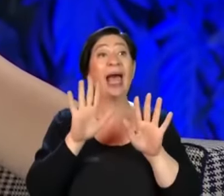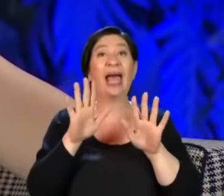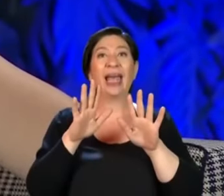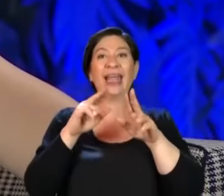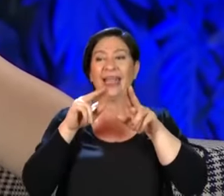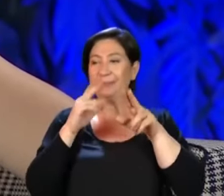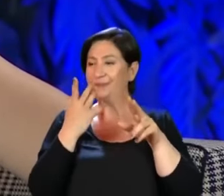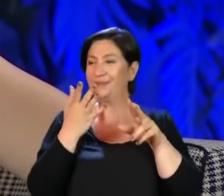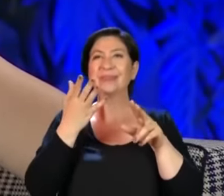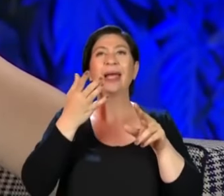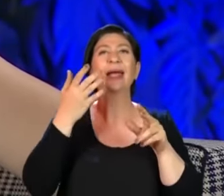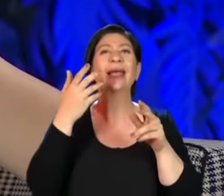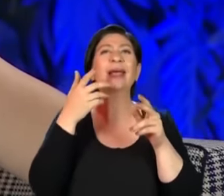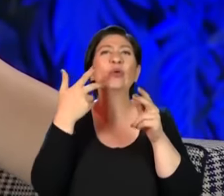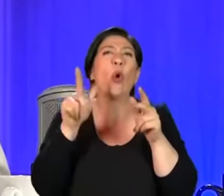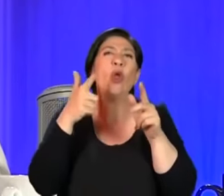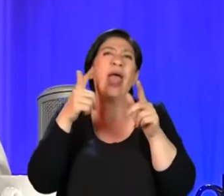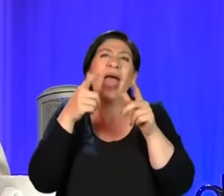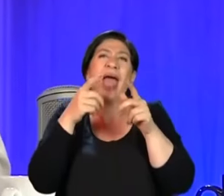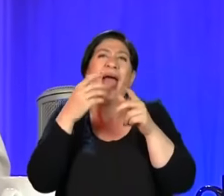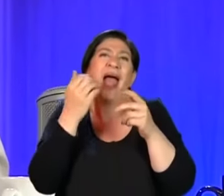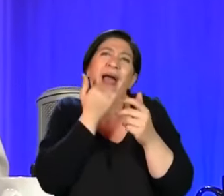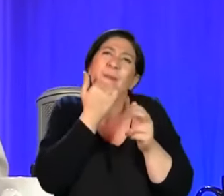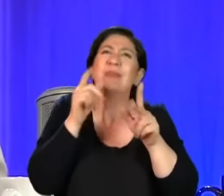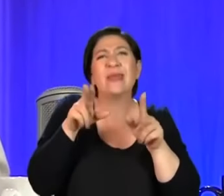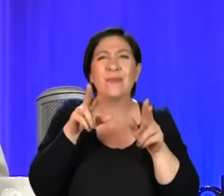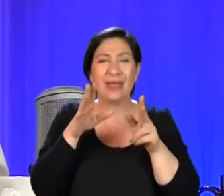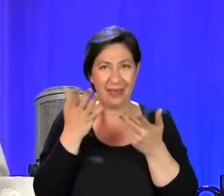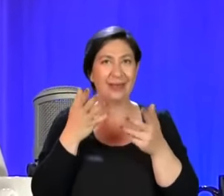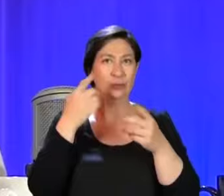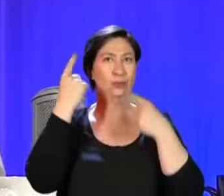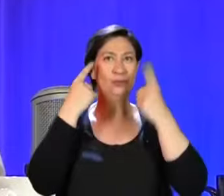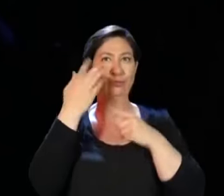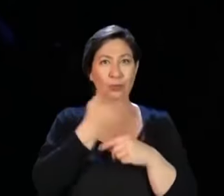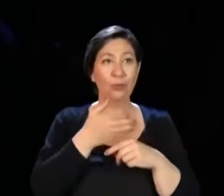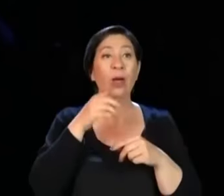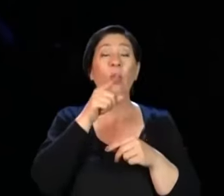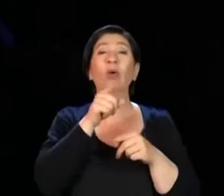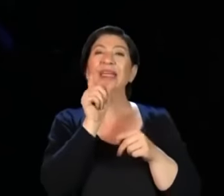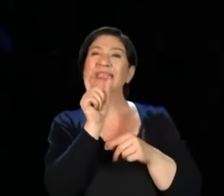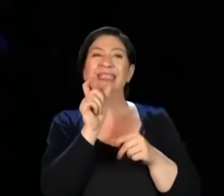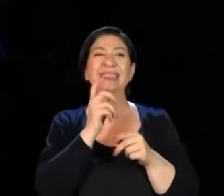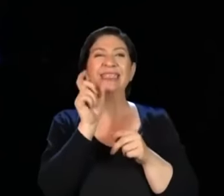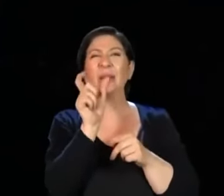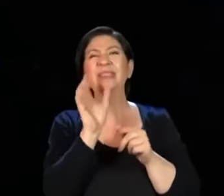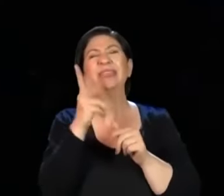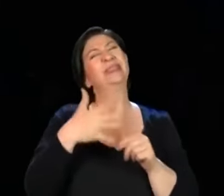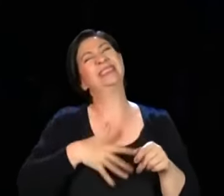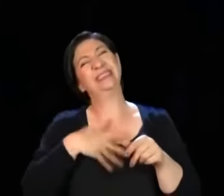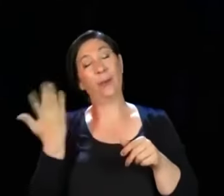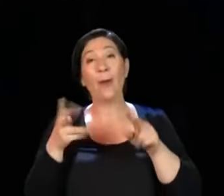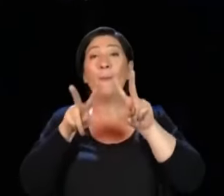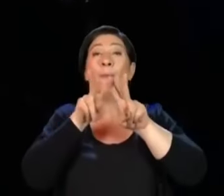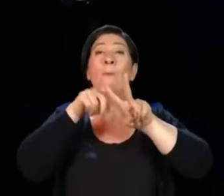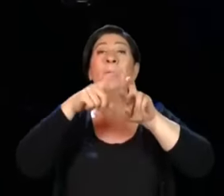erotizmi Kezban erotizmi ben Kezban isminin bile orada geçmesini istemem onun yerine